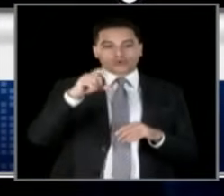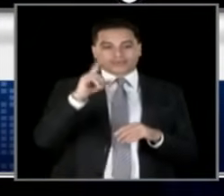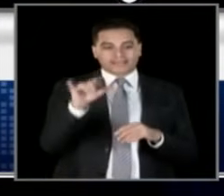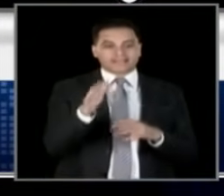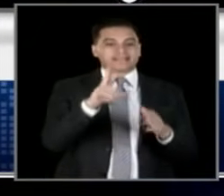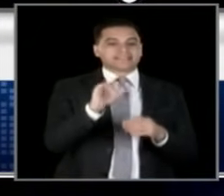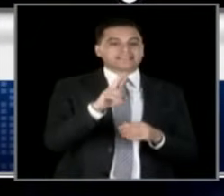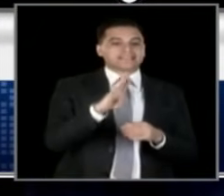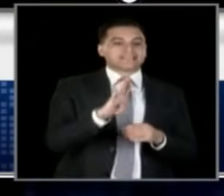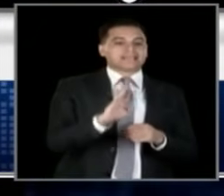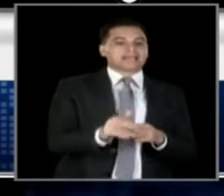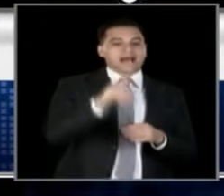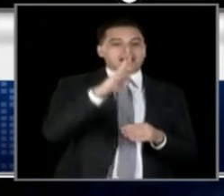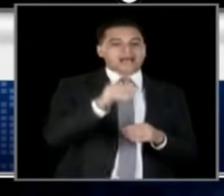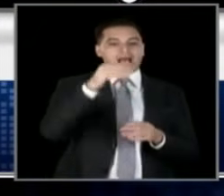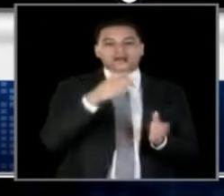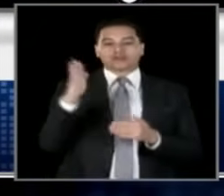ماجوري، تيتيكاكا،